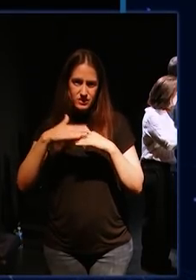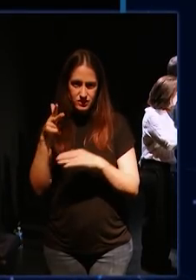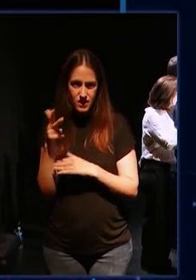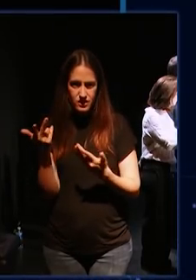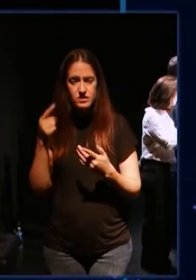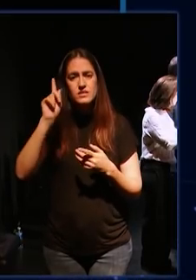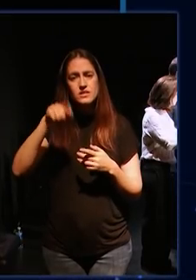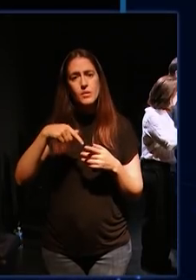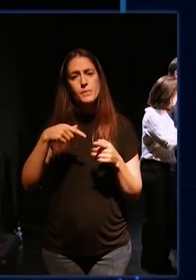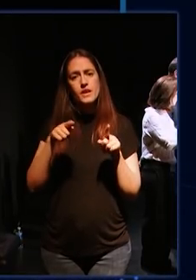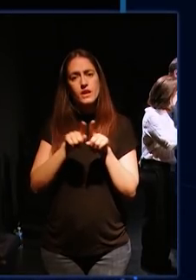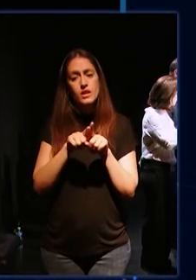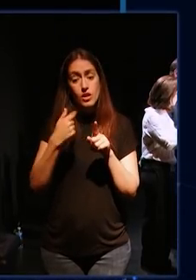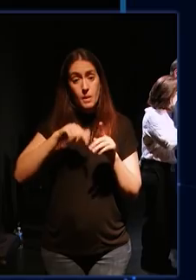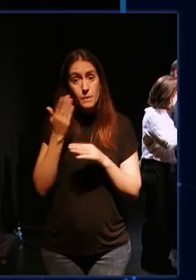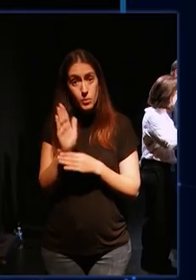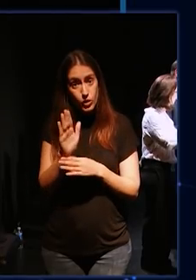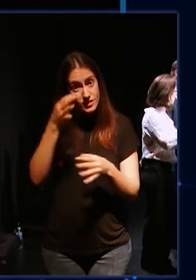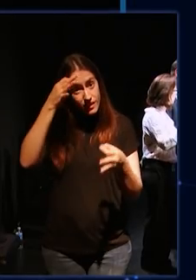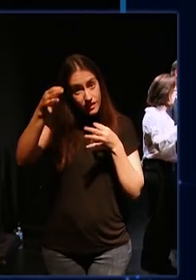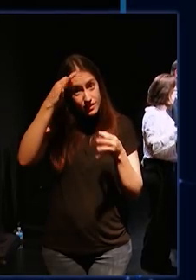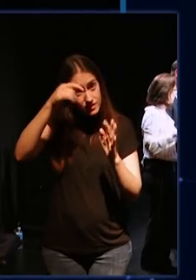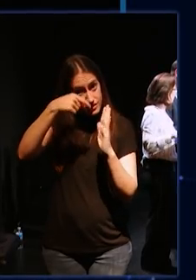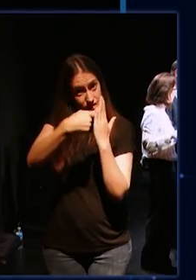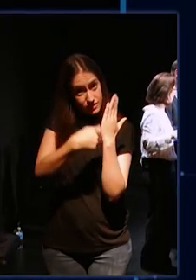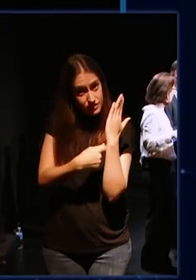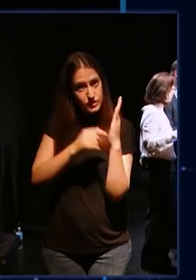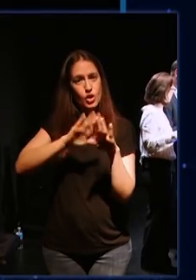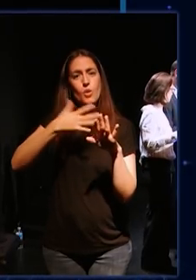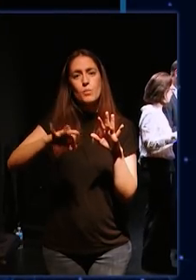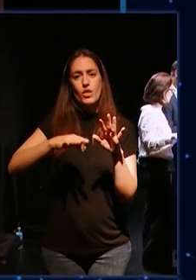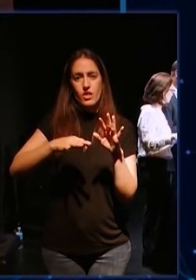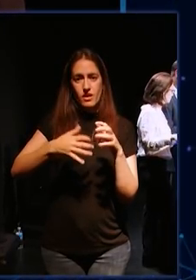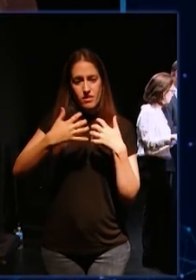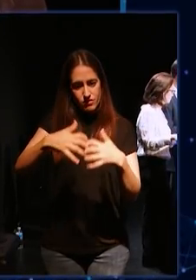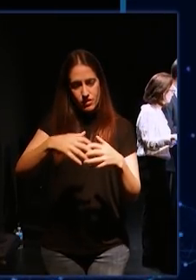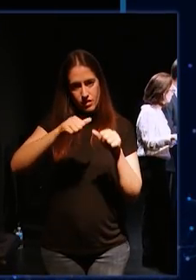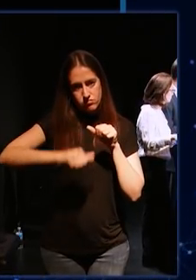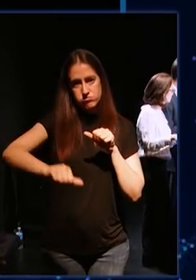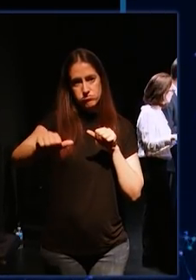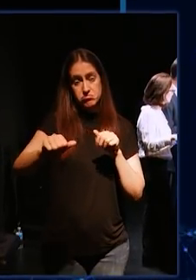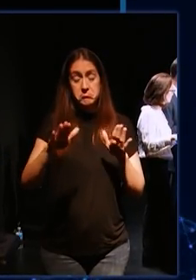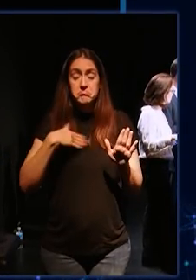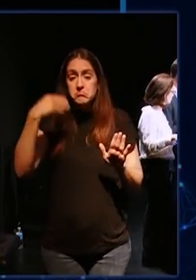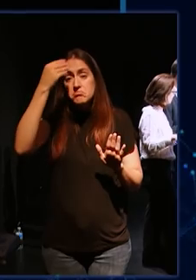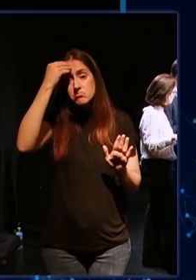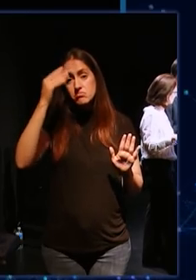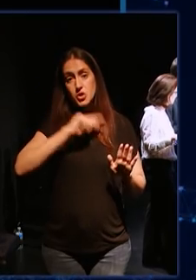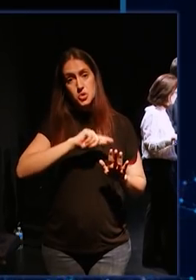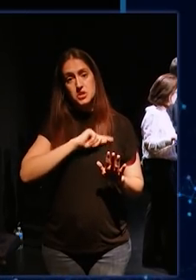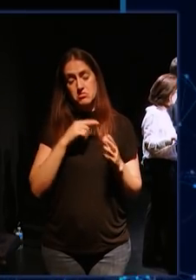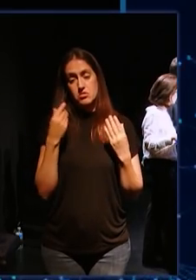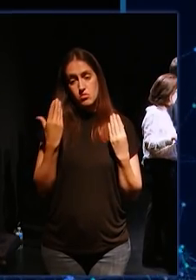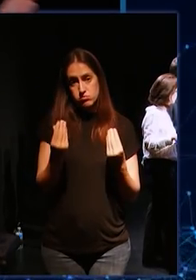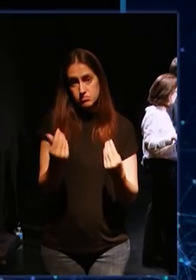fem propostes concretes i que puguin tenir viabilitat a llarg termini. Vull dir que crec que consciència en tenim